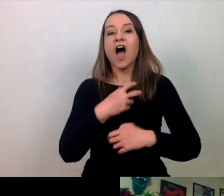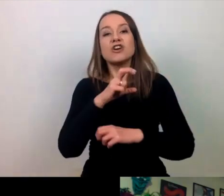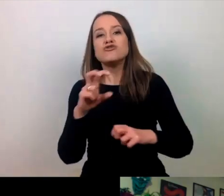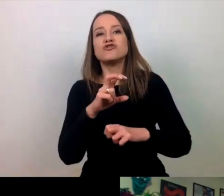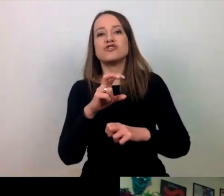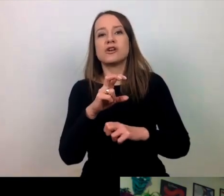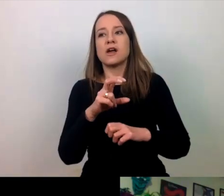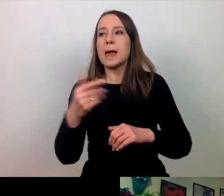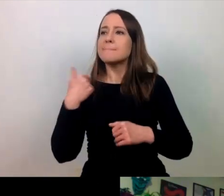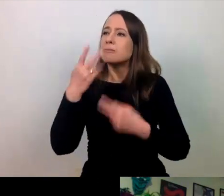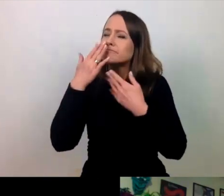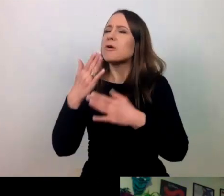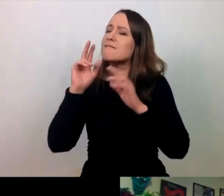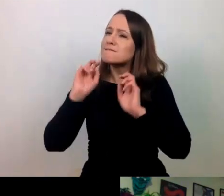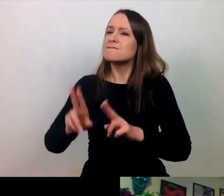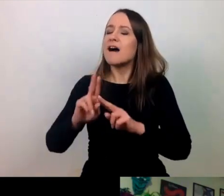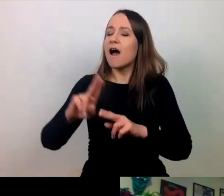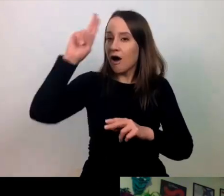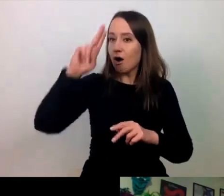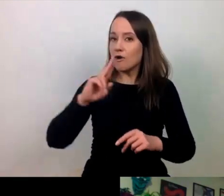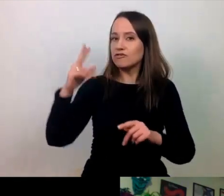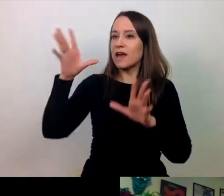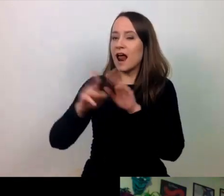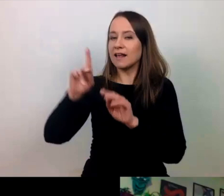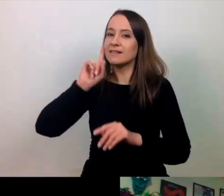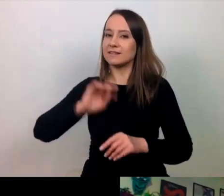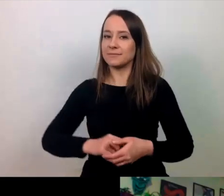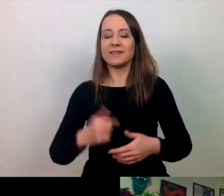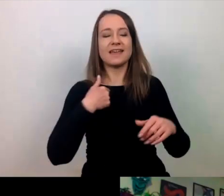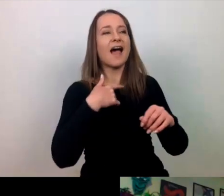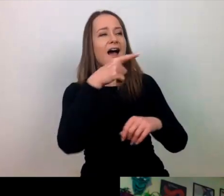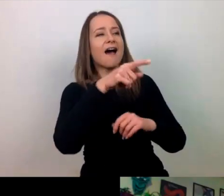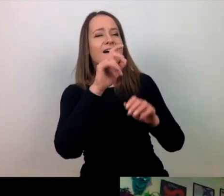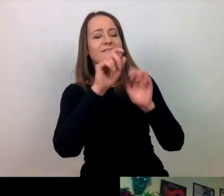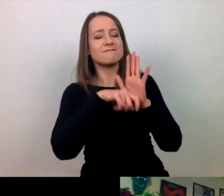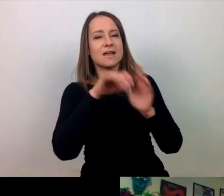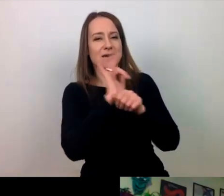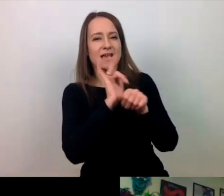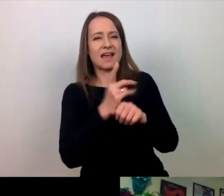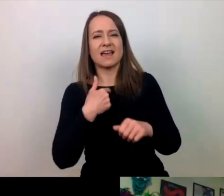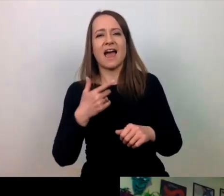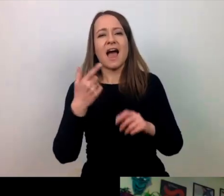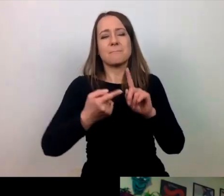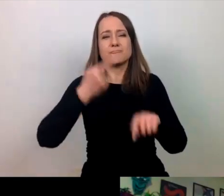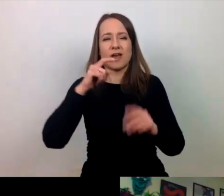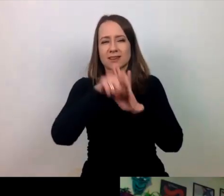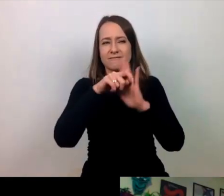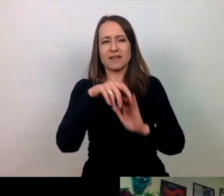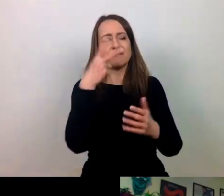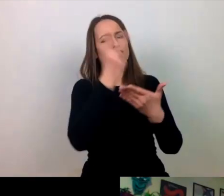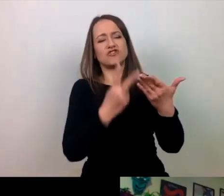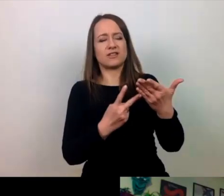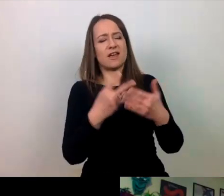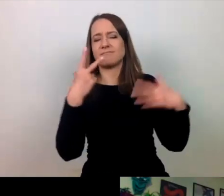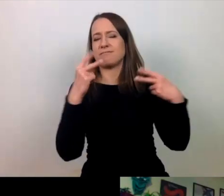syn? Ja sobie akurat, wiesz co, ja jestem z tych krytyczek filmowych, które nie lubią za wiele czytać przed filmami, więc ja